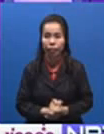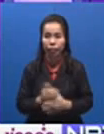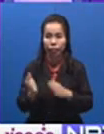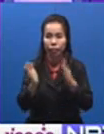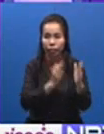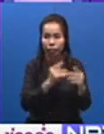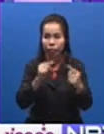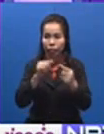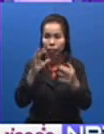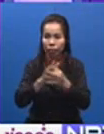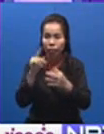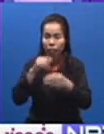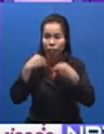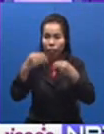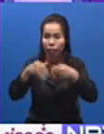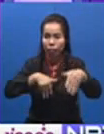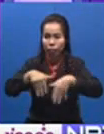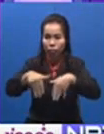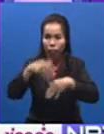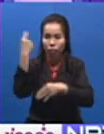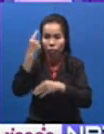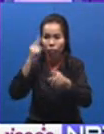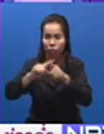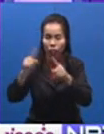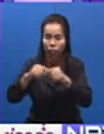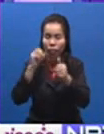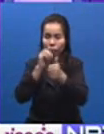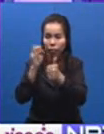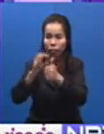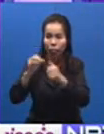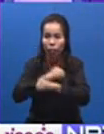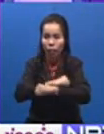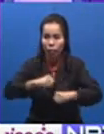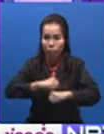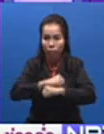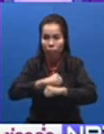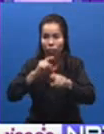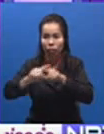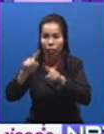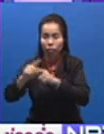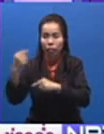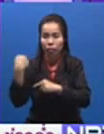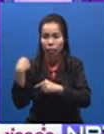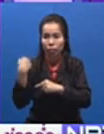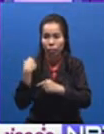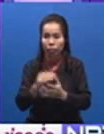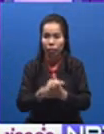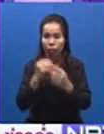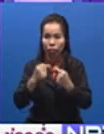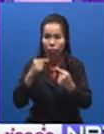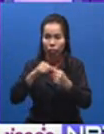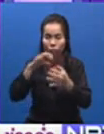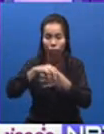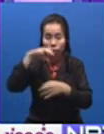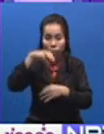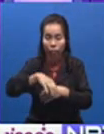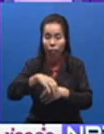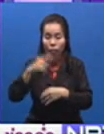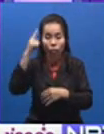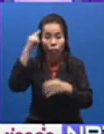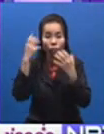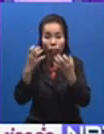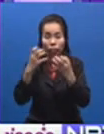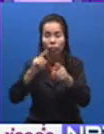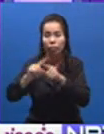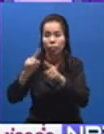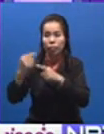และเพื่อเป็นการรณรงค์ให้ประชาชนและนักท่องเที่ยวออกกำลังกายรวมถึงกระตุ้นการท่องเที่ยวแบบประหยัดพลังงานนะคะเทศบาลเมืองหัวหินก็ได้จับมือกับกลุ่ม